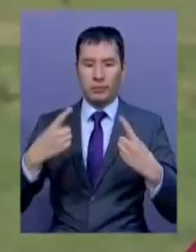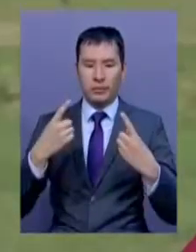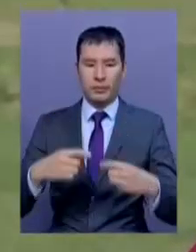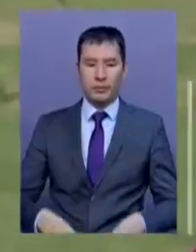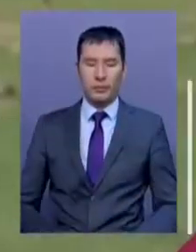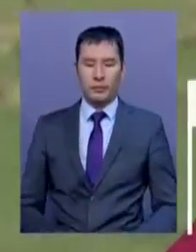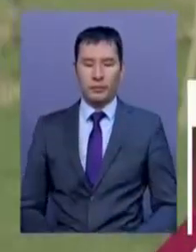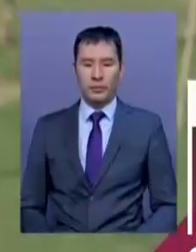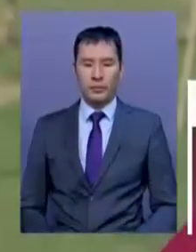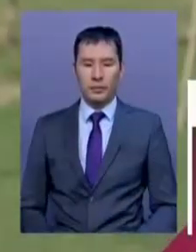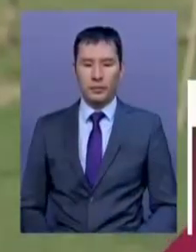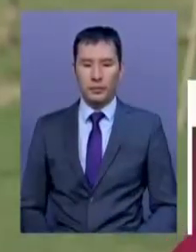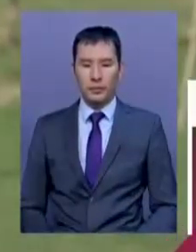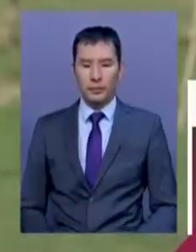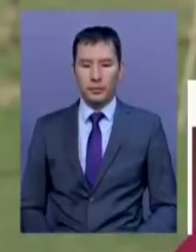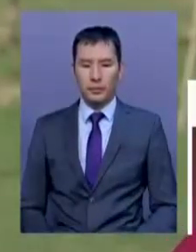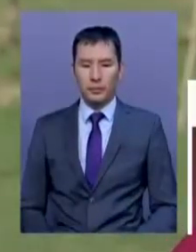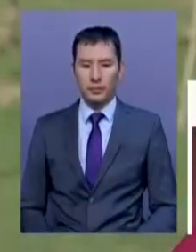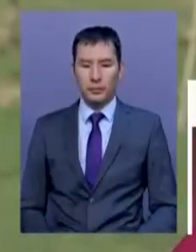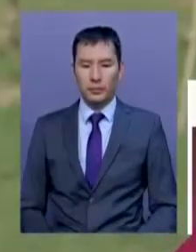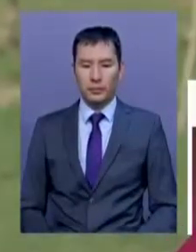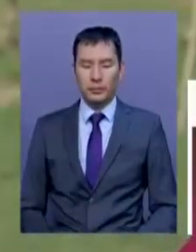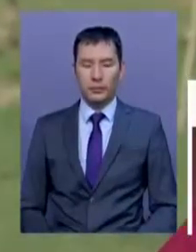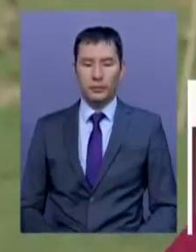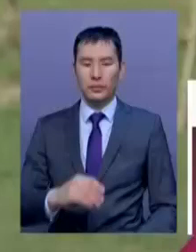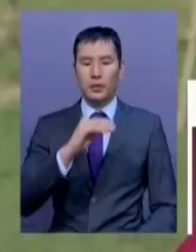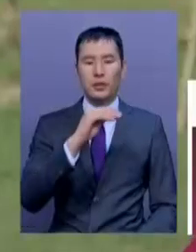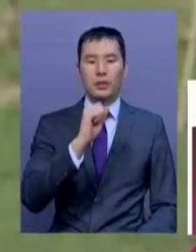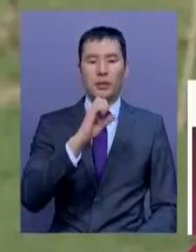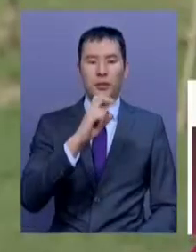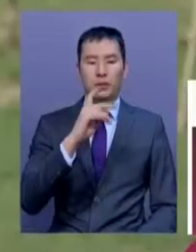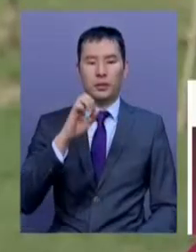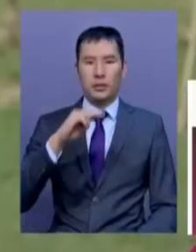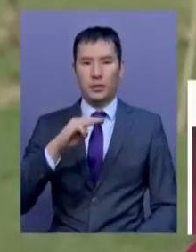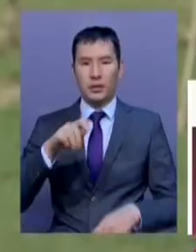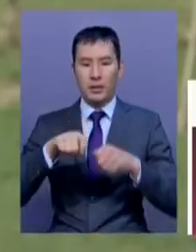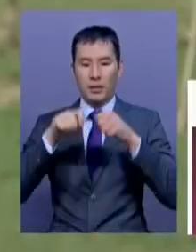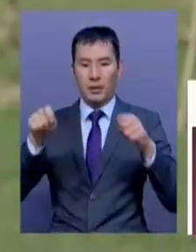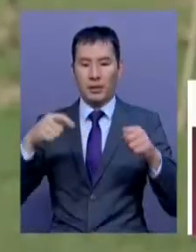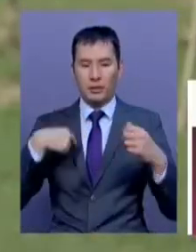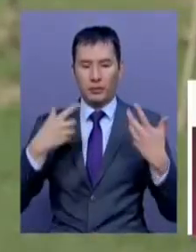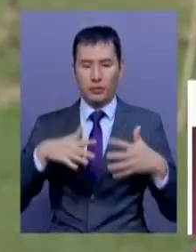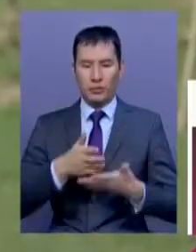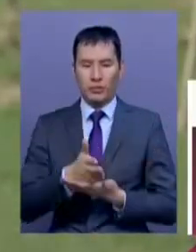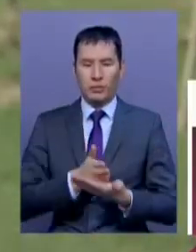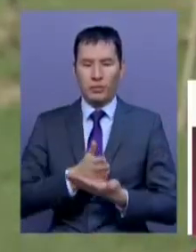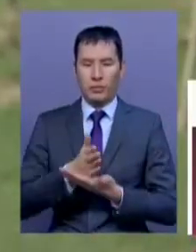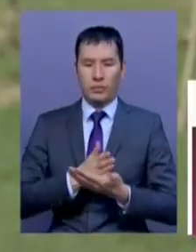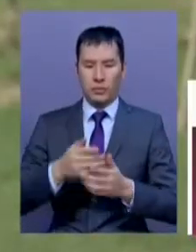жасқанат ашылғалы бері тұрам. Ең бірінші көшіп келгендердің бірімін. Неше жылдан бері. Мына жерге